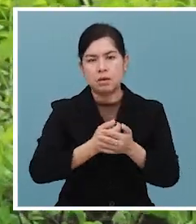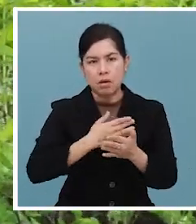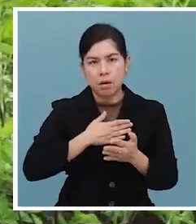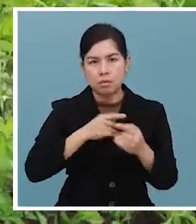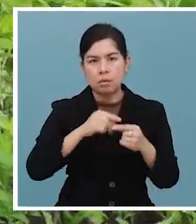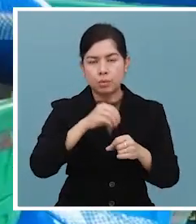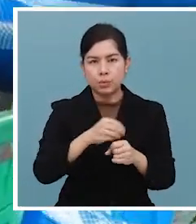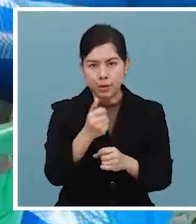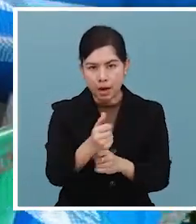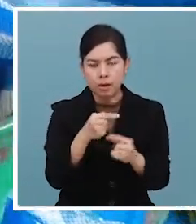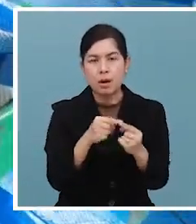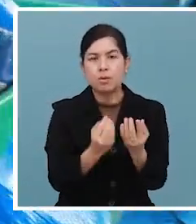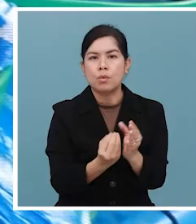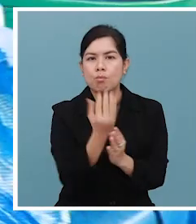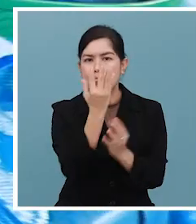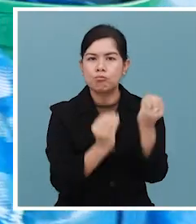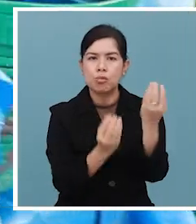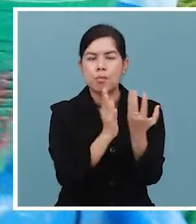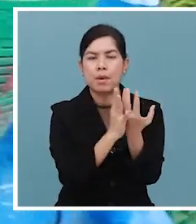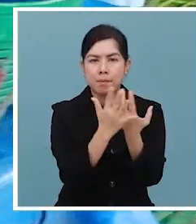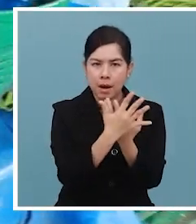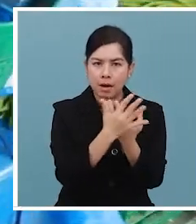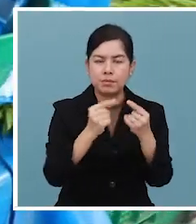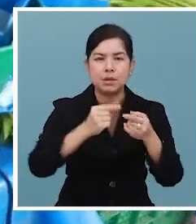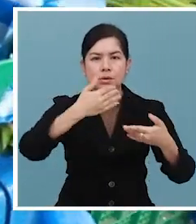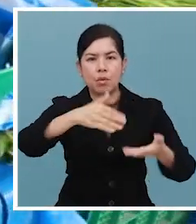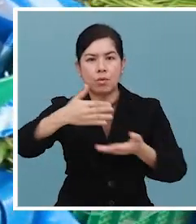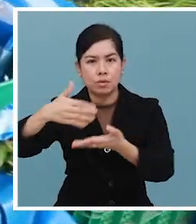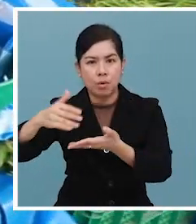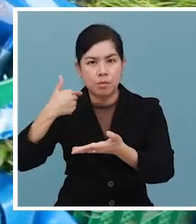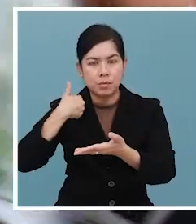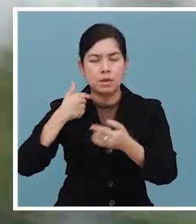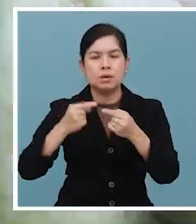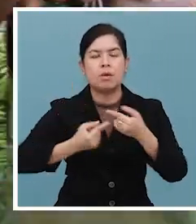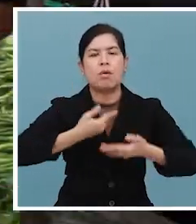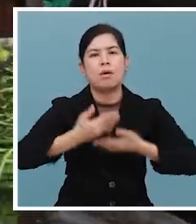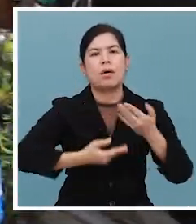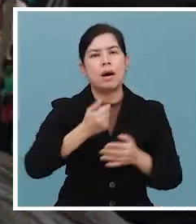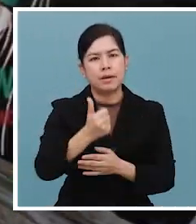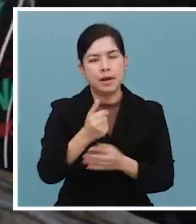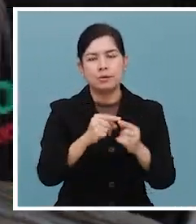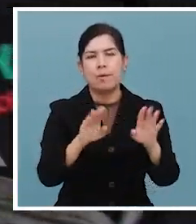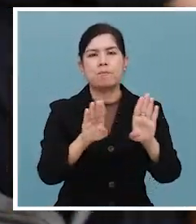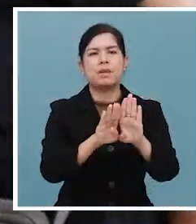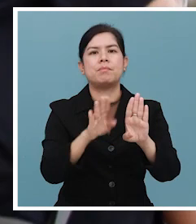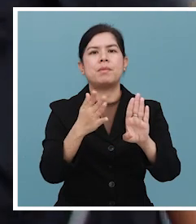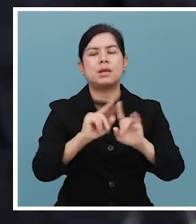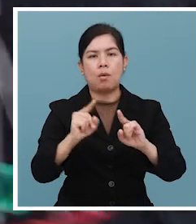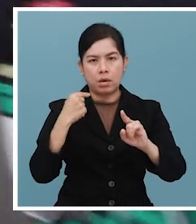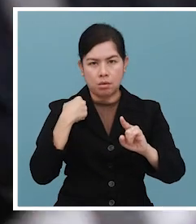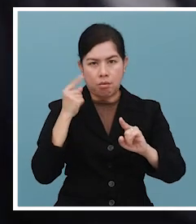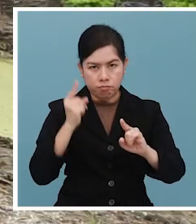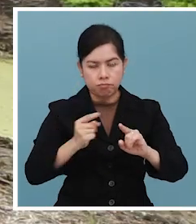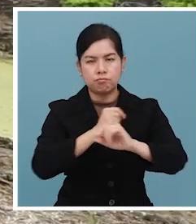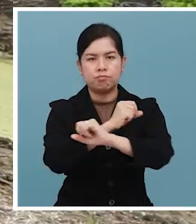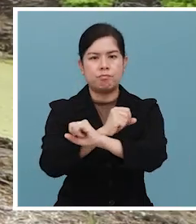ผักตลอดเวลาและเราก็ยังมีที่จำหน่ายอยู ่ ที่จำหน่ายของเราไม่ได้ปิดไม่ได้อะไรยังไปจำหน่ายได้แต่เราก็ต้องป้องกันเซฟ ครับ ทุกอ